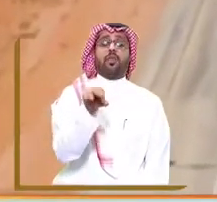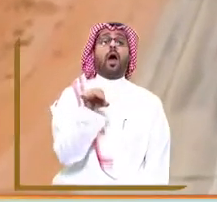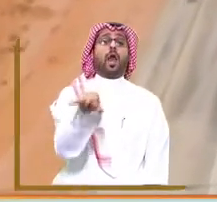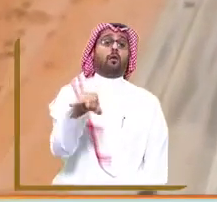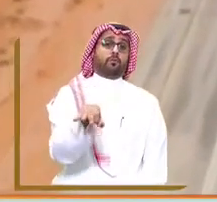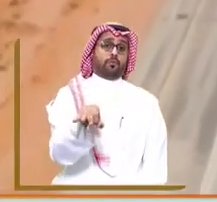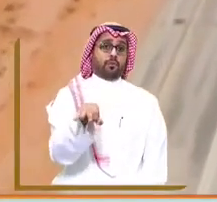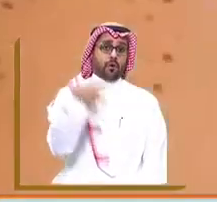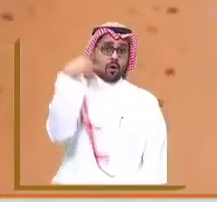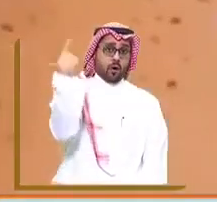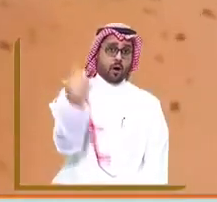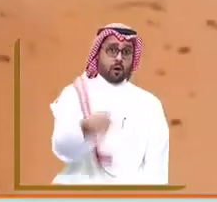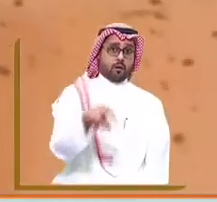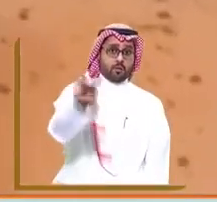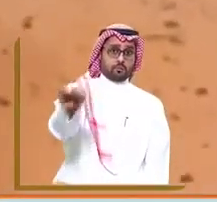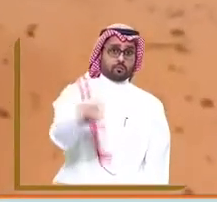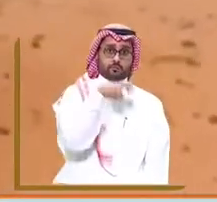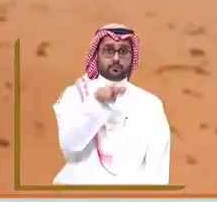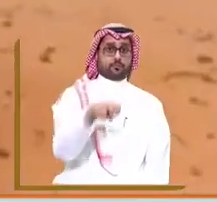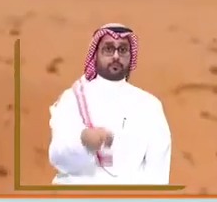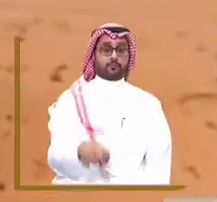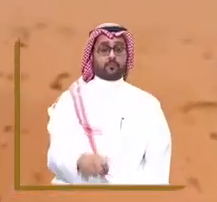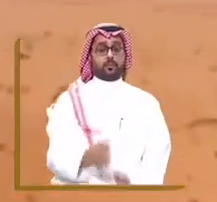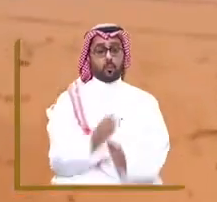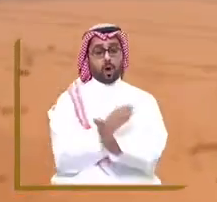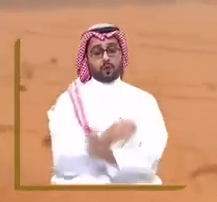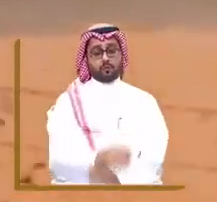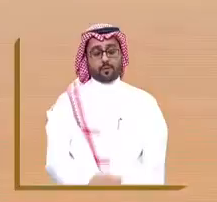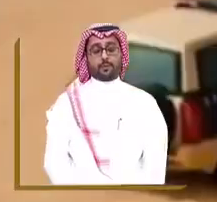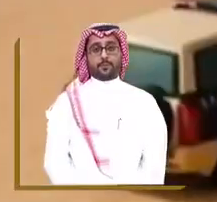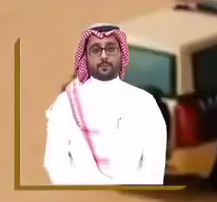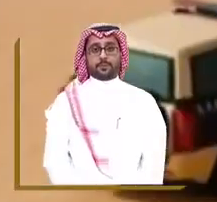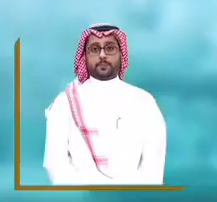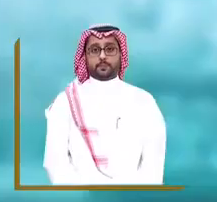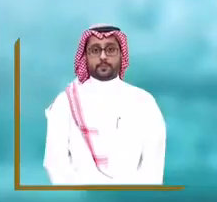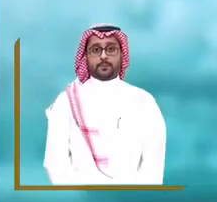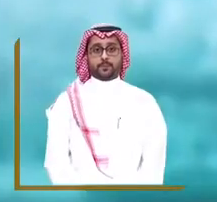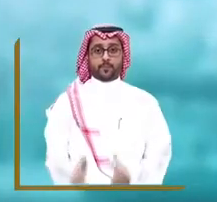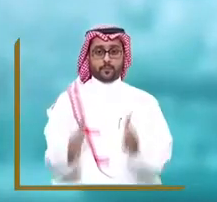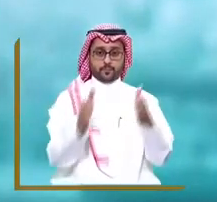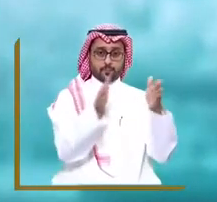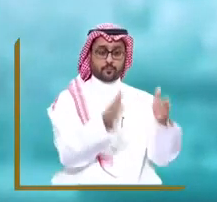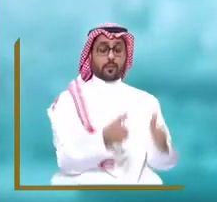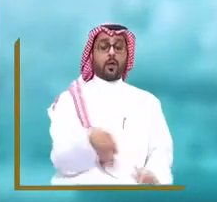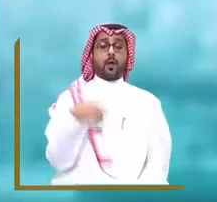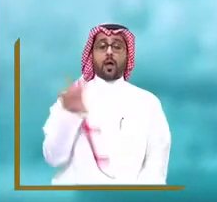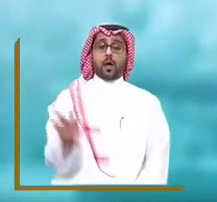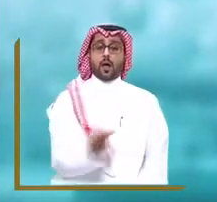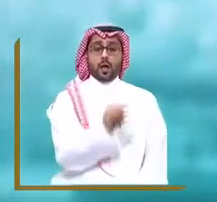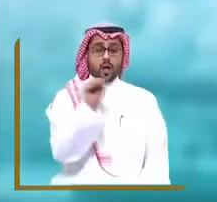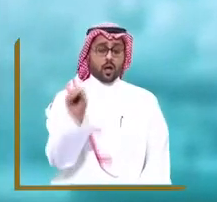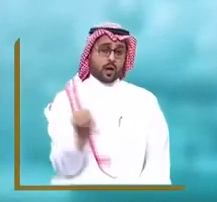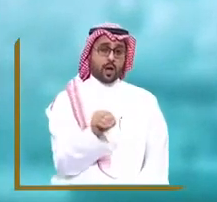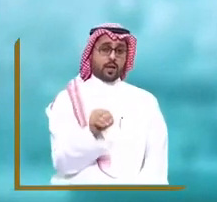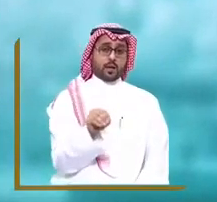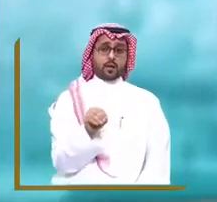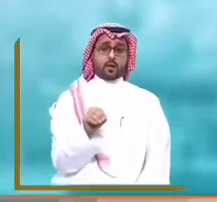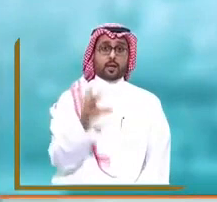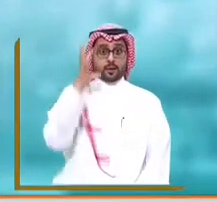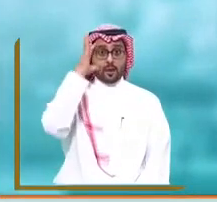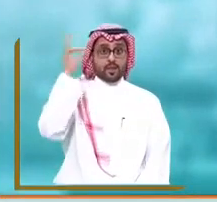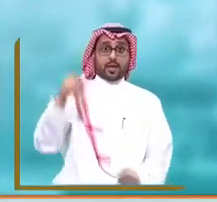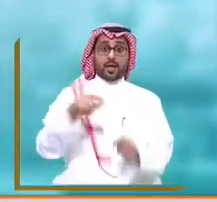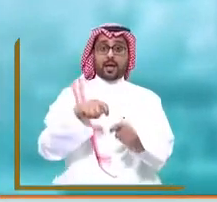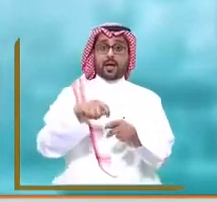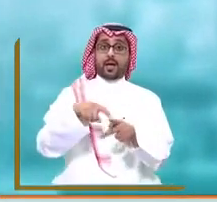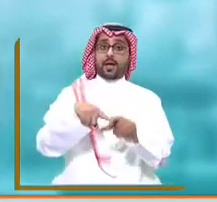إلى 3000 ريال. دعت الهيئة العامة للبيانات والذكاء